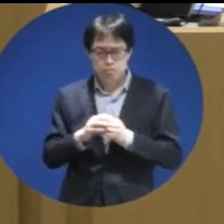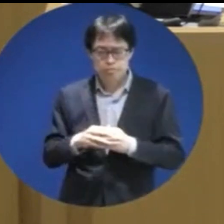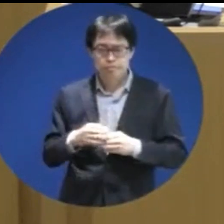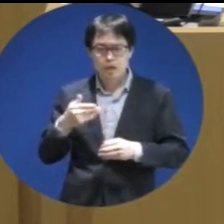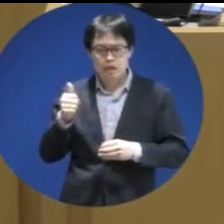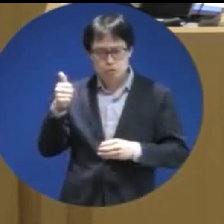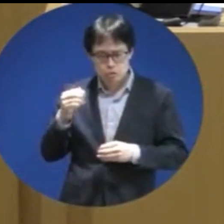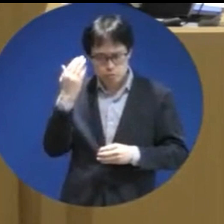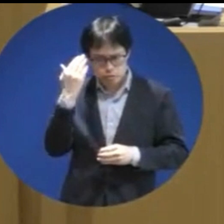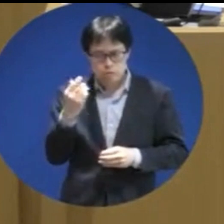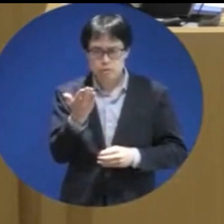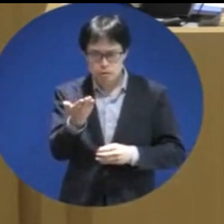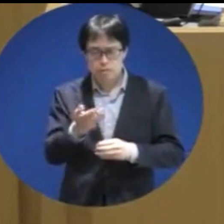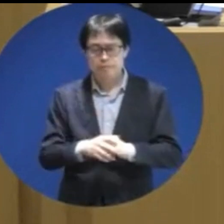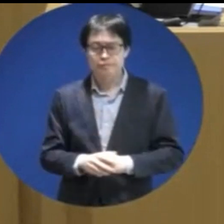見を伺います。